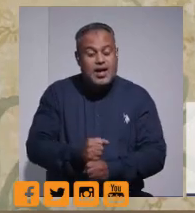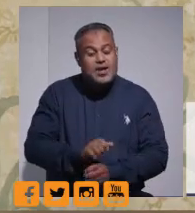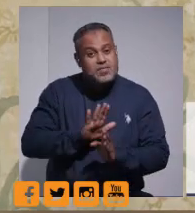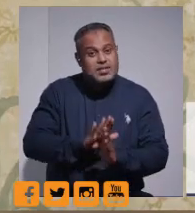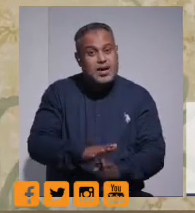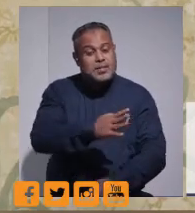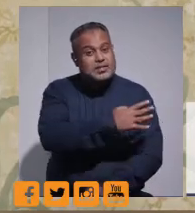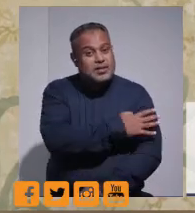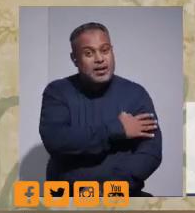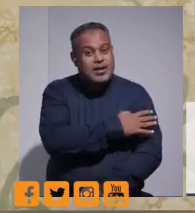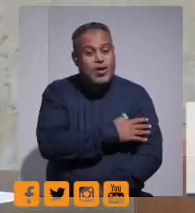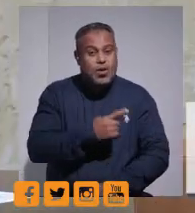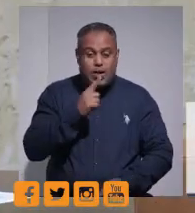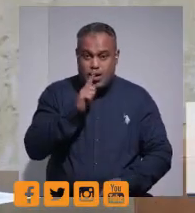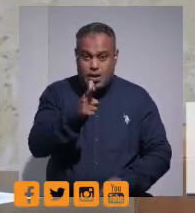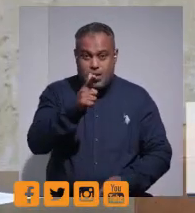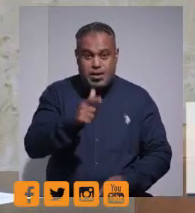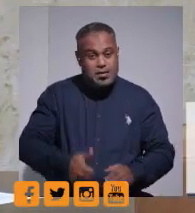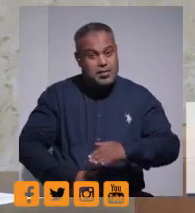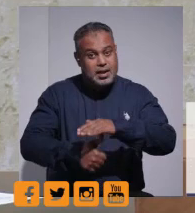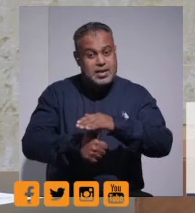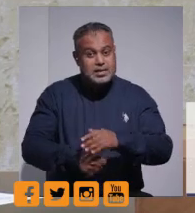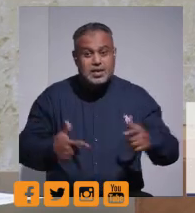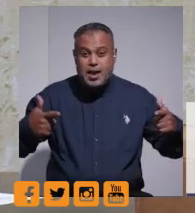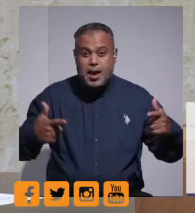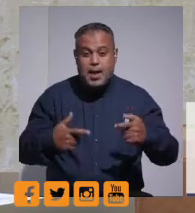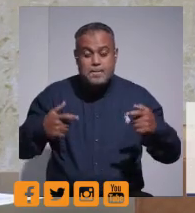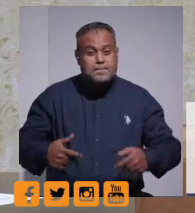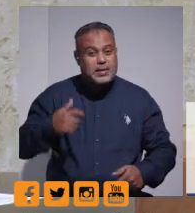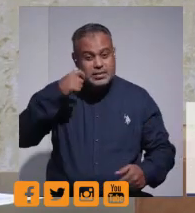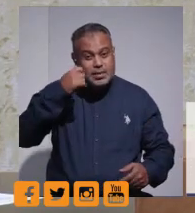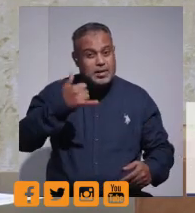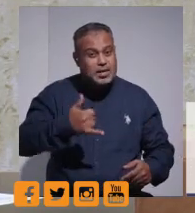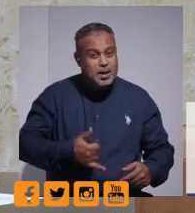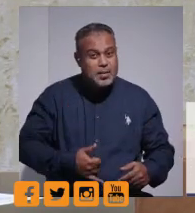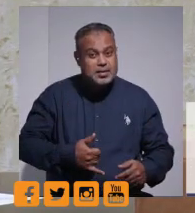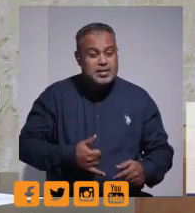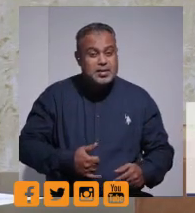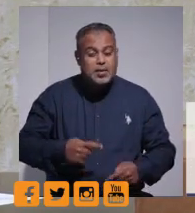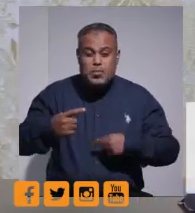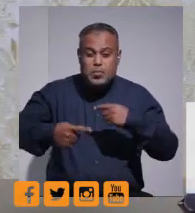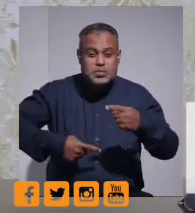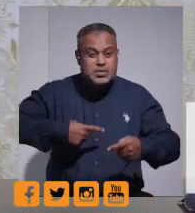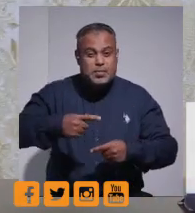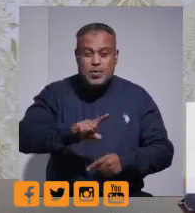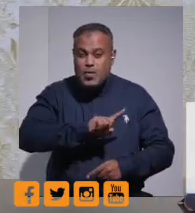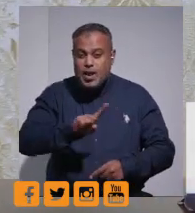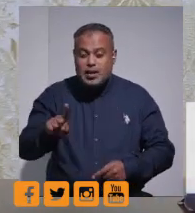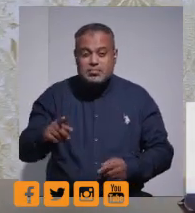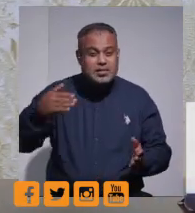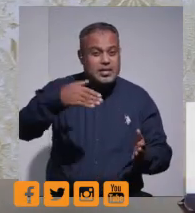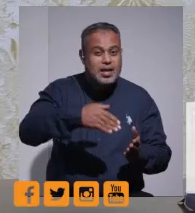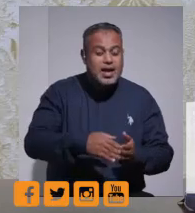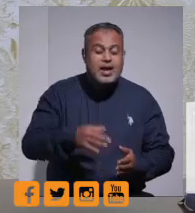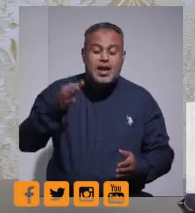وقال الرئيس ان معركه الشعب اليمني ضد مشروع الامامه مستمر ولن ينتهي قبل تحقيق اهدافه كامله